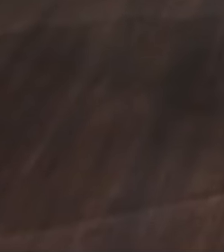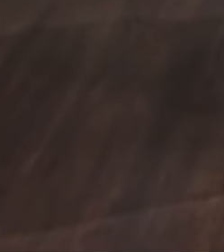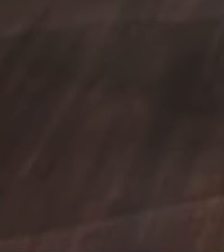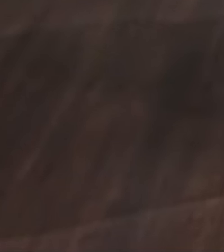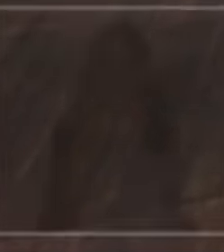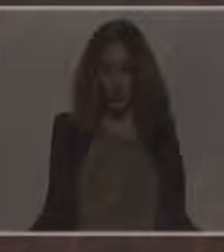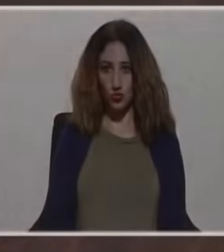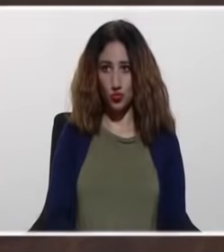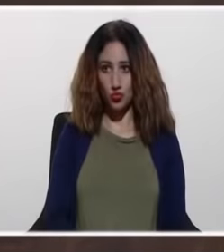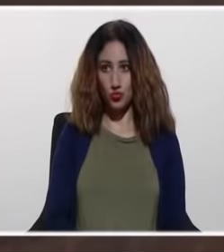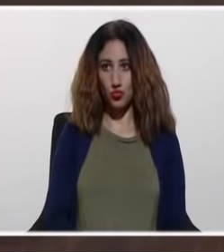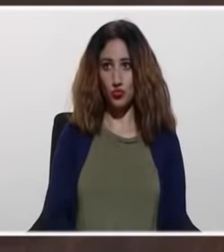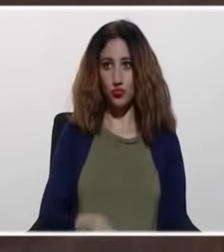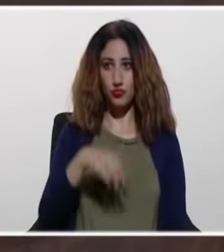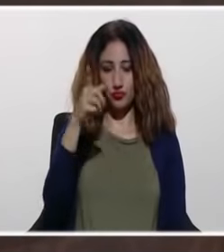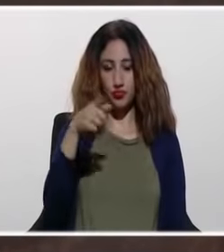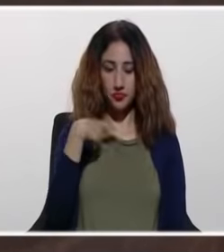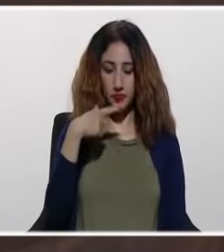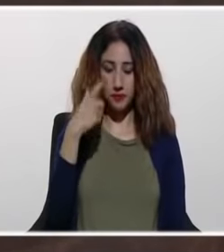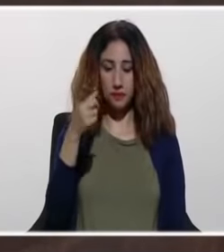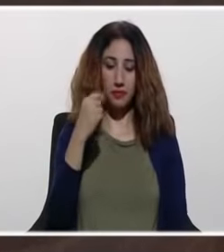طبعا دي ضعيفة جدا يعني. ضعيفة جدا.